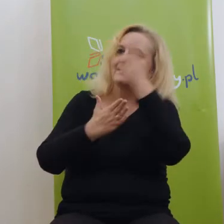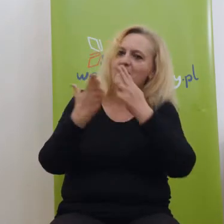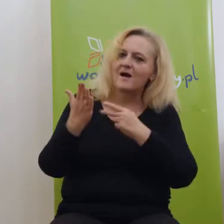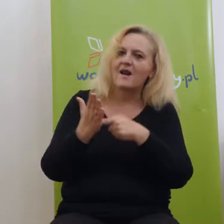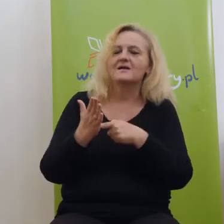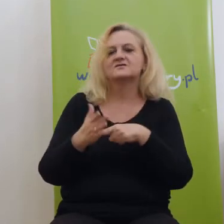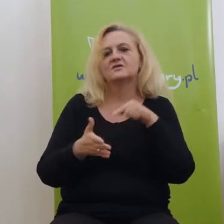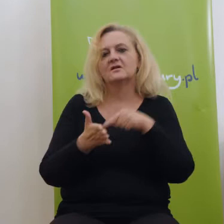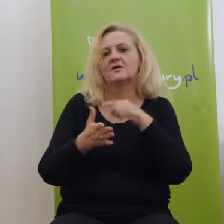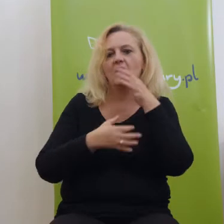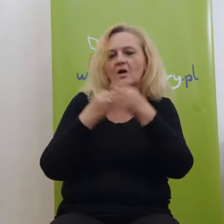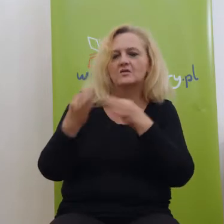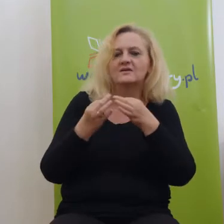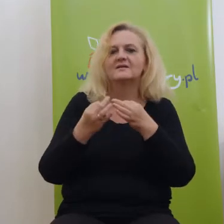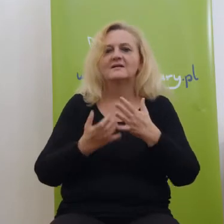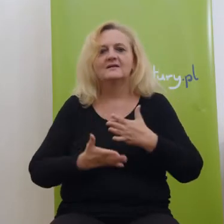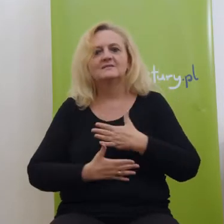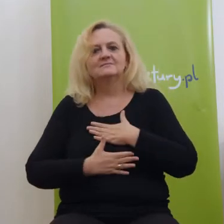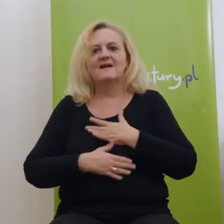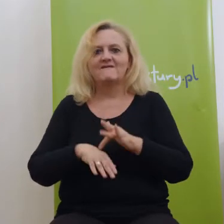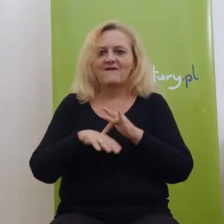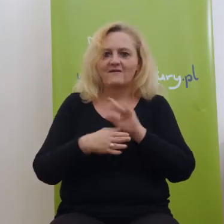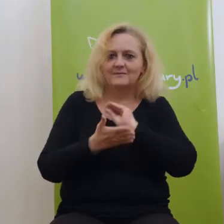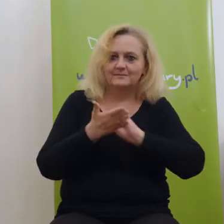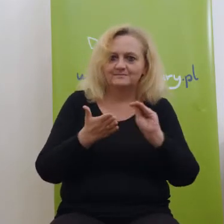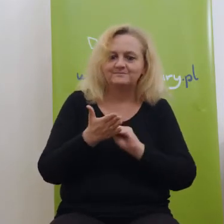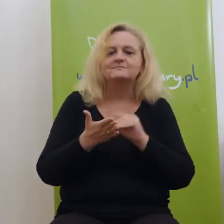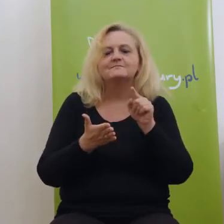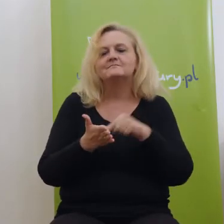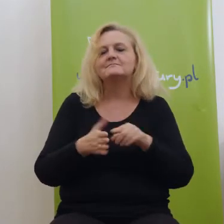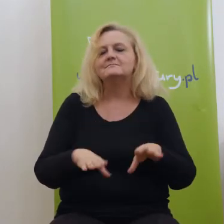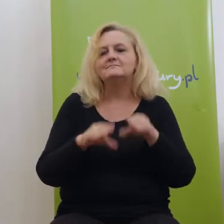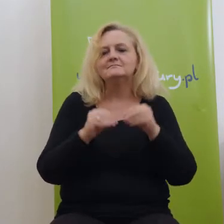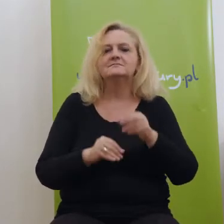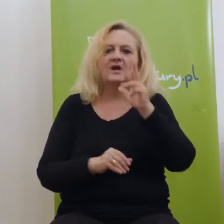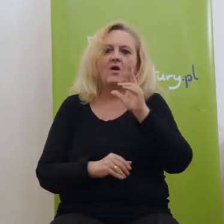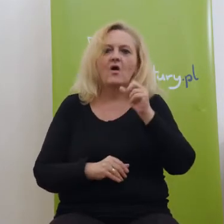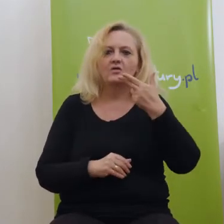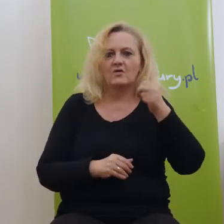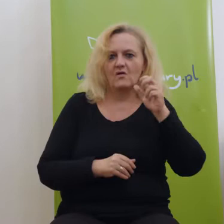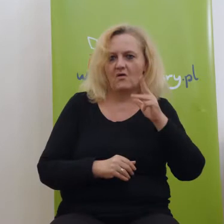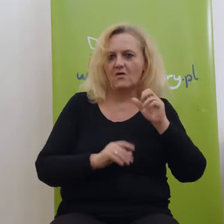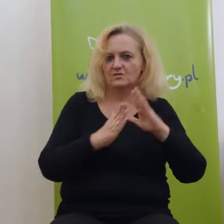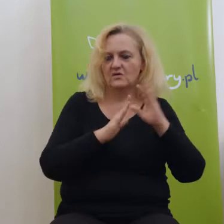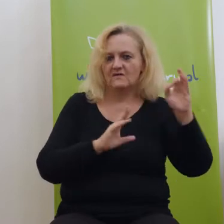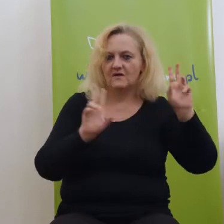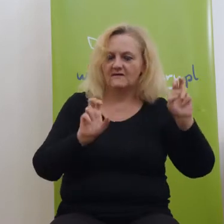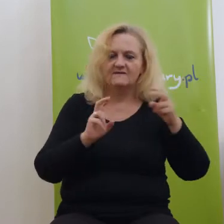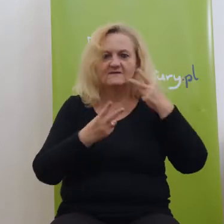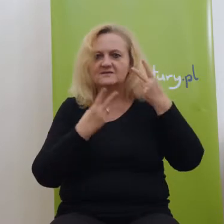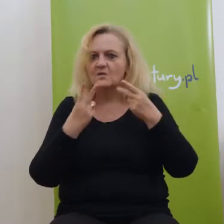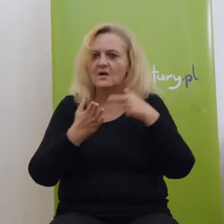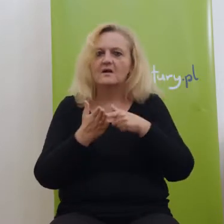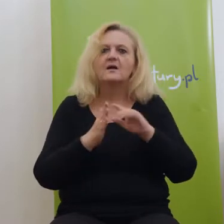opowiadasz to o tej sensualności pisania. Tak się zaczyna Konkol też bardzo sensualnie,